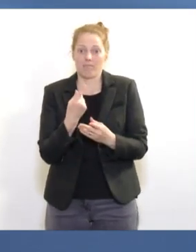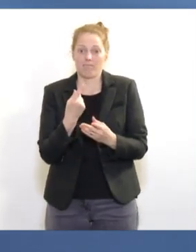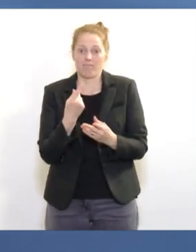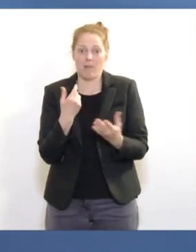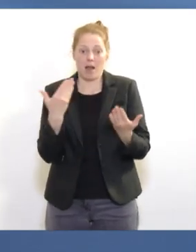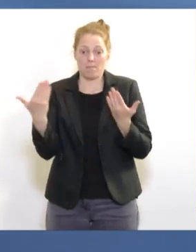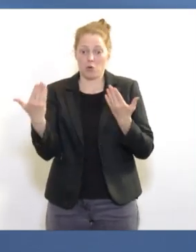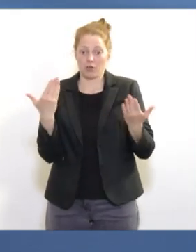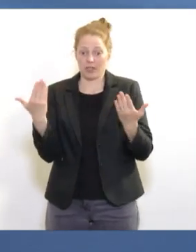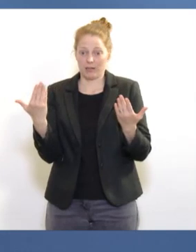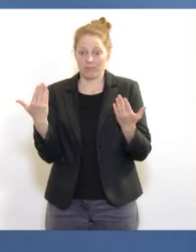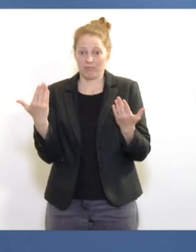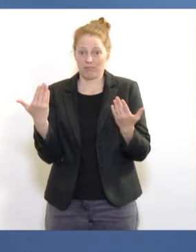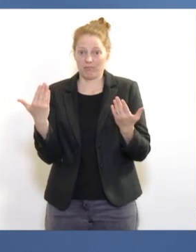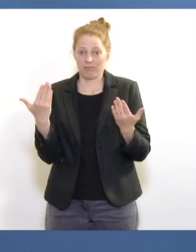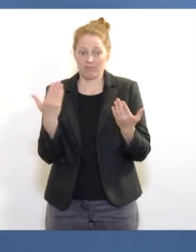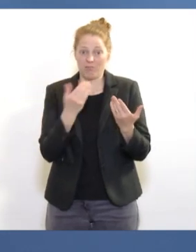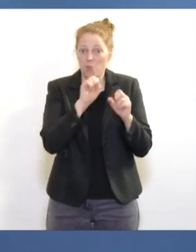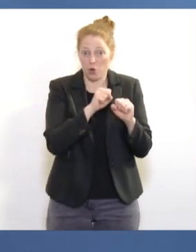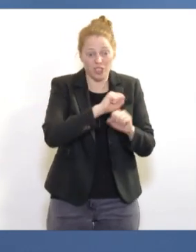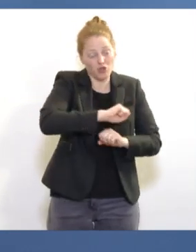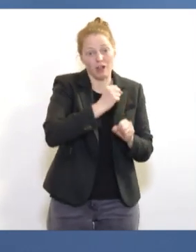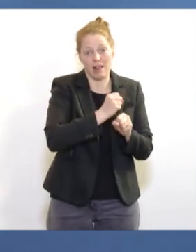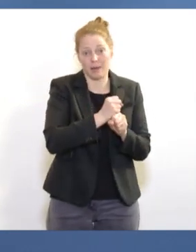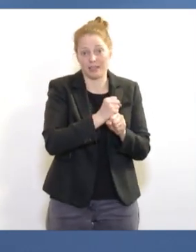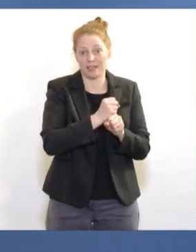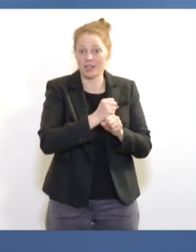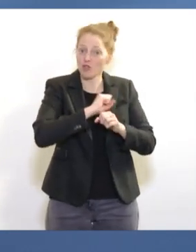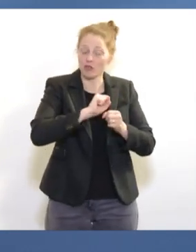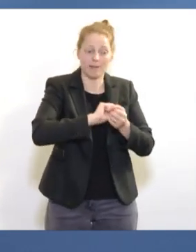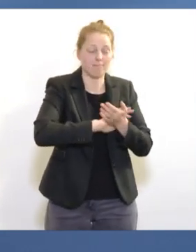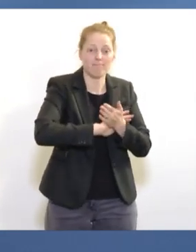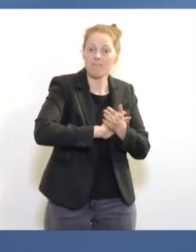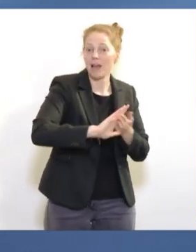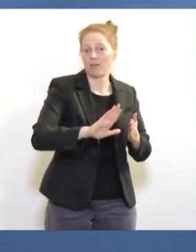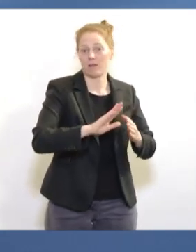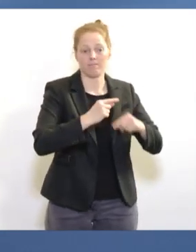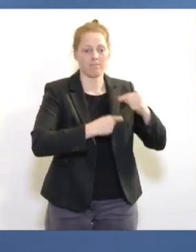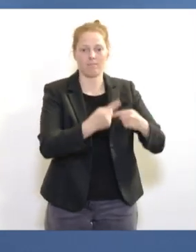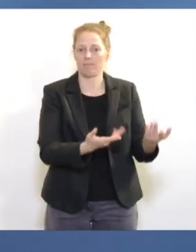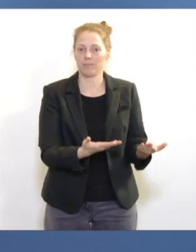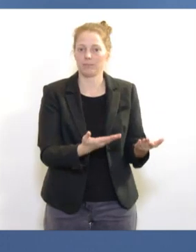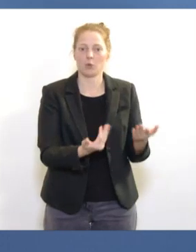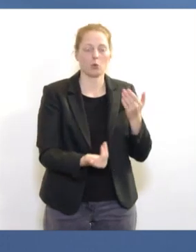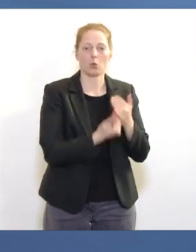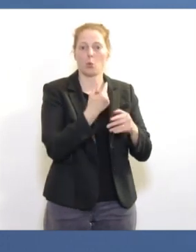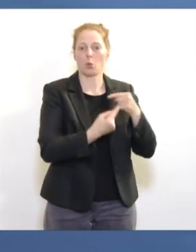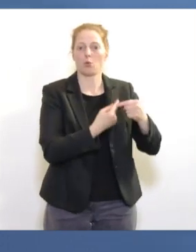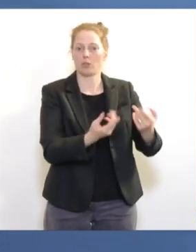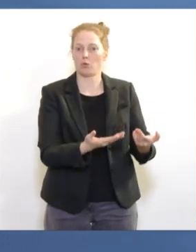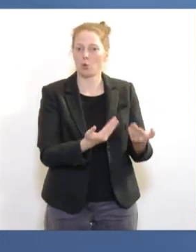Entweder wir schaffen sehr pragmatisch, unbürokratisch, mit einer neuen